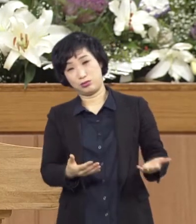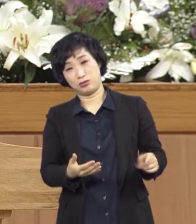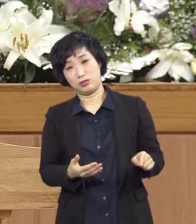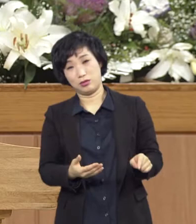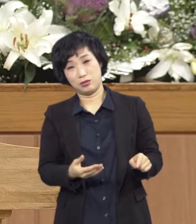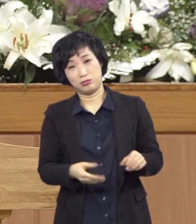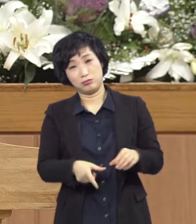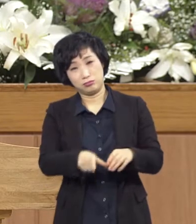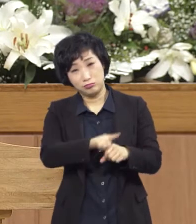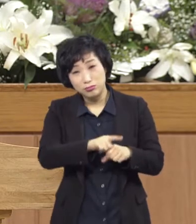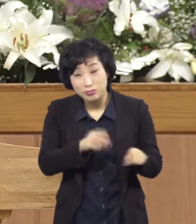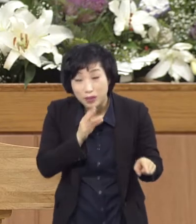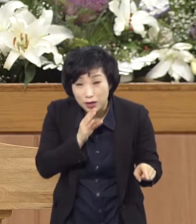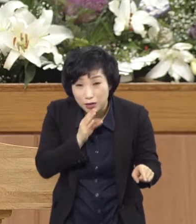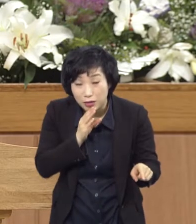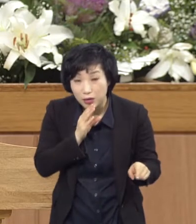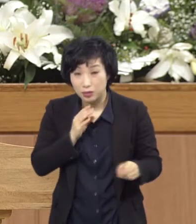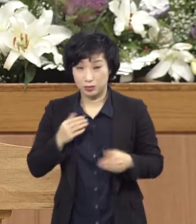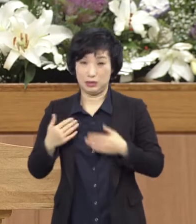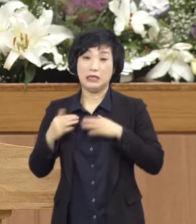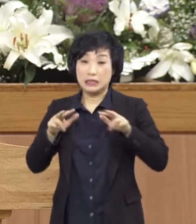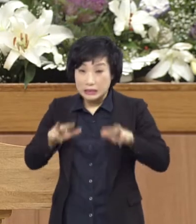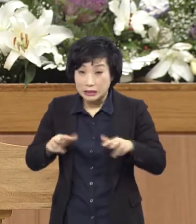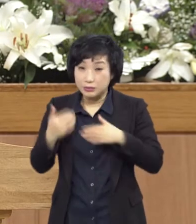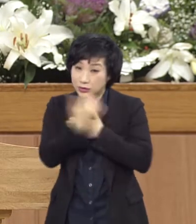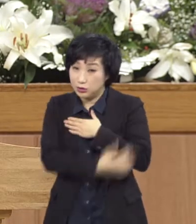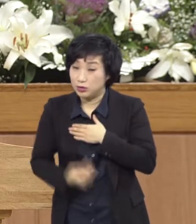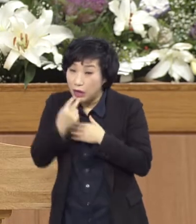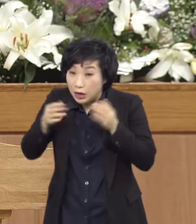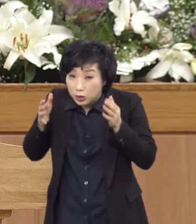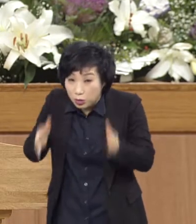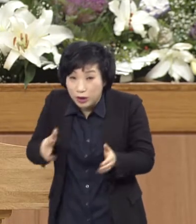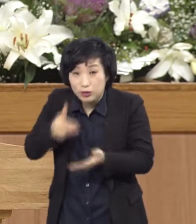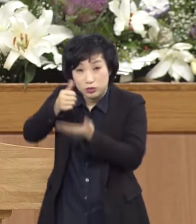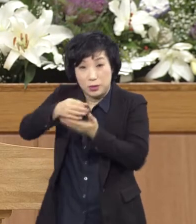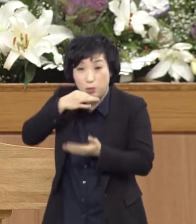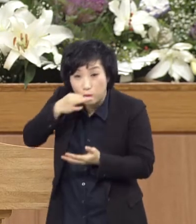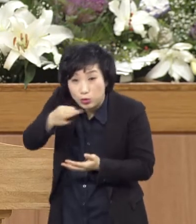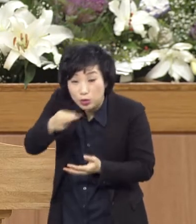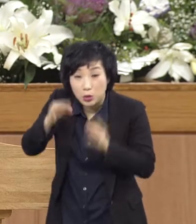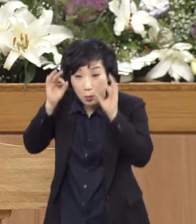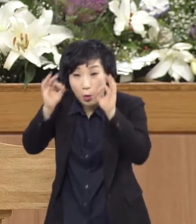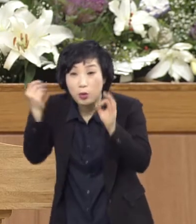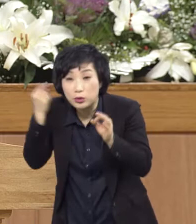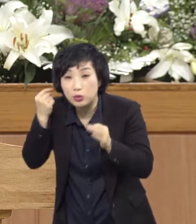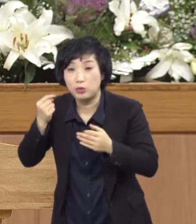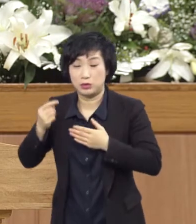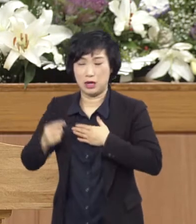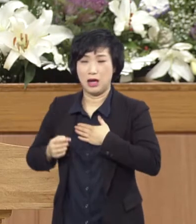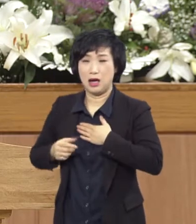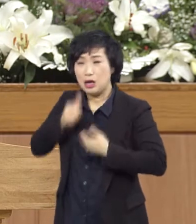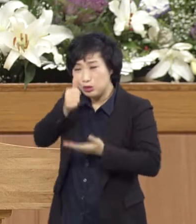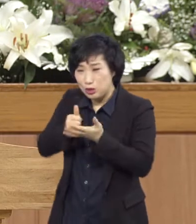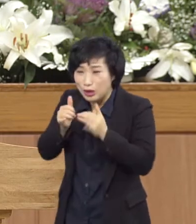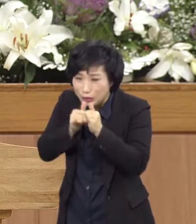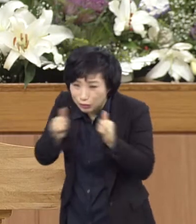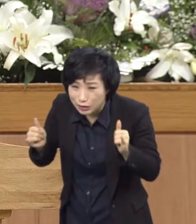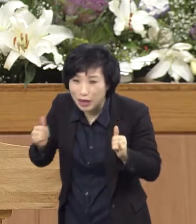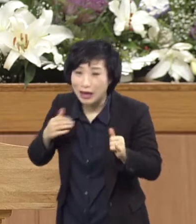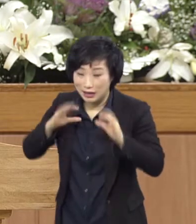때는 늦었다. 육신이 있을 때 주님의 목소리를 듣고 내가 죄인임을 알아야